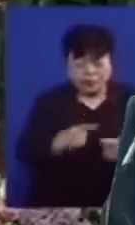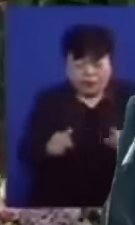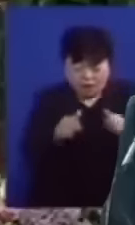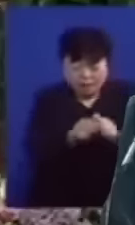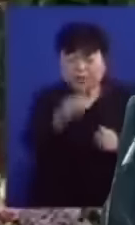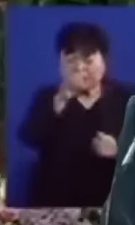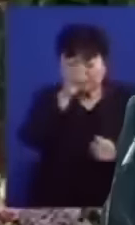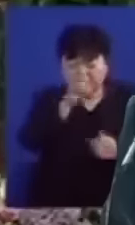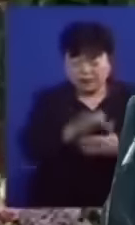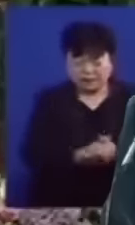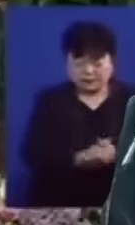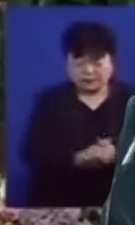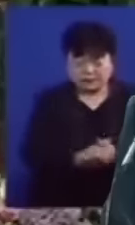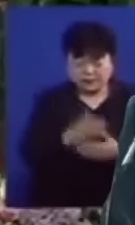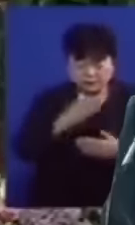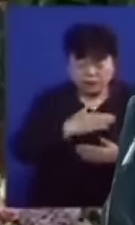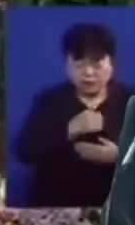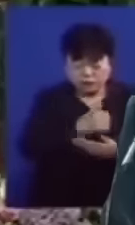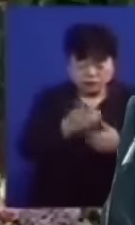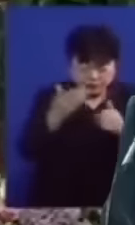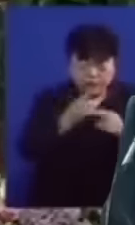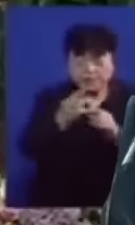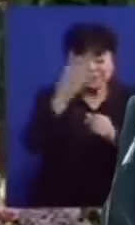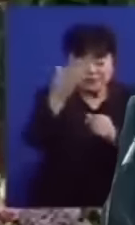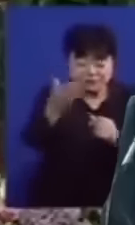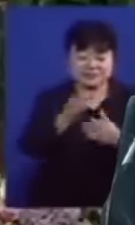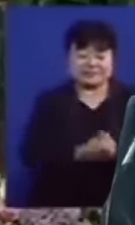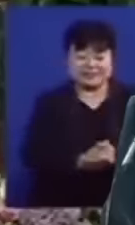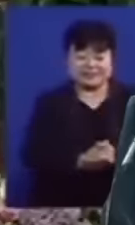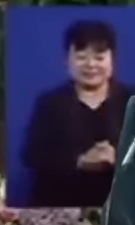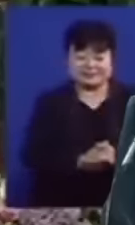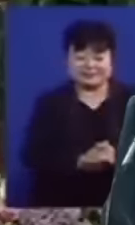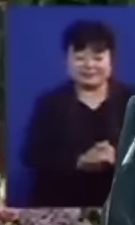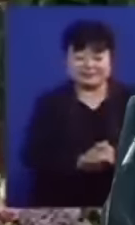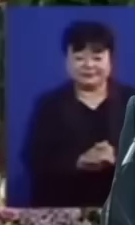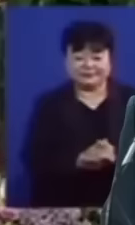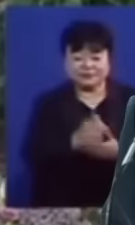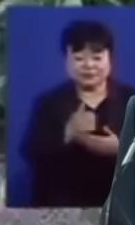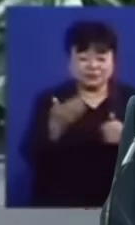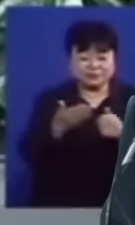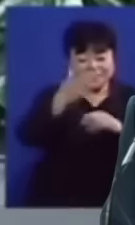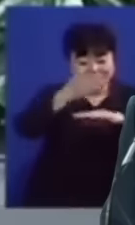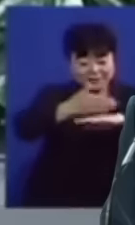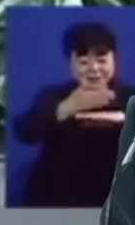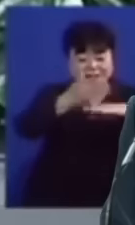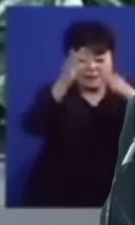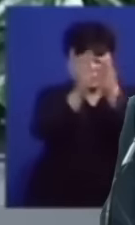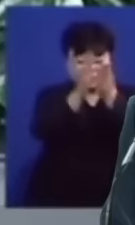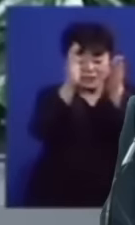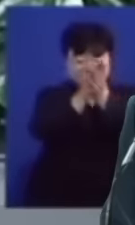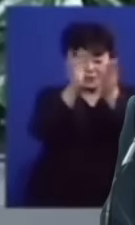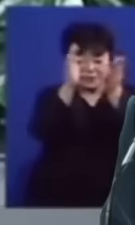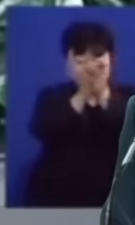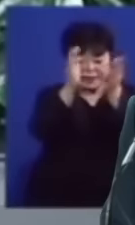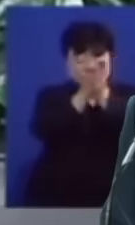같이 있나니라. 이와 같이 주님께서 말씀하십니다. 우리 주님께 감사 박수를 드리십시오.